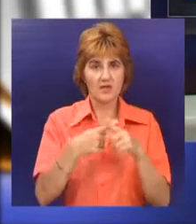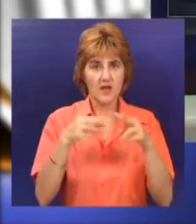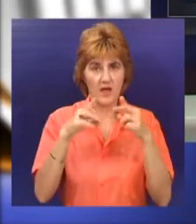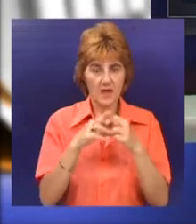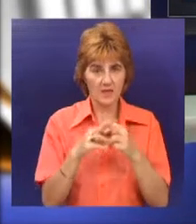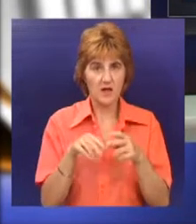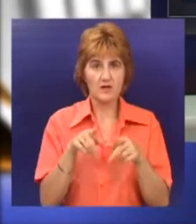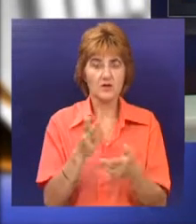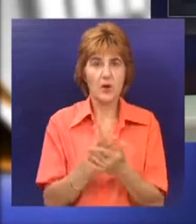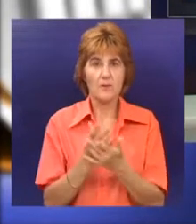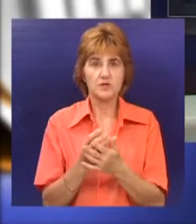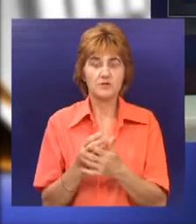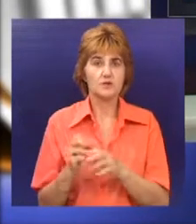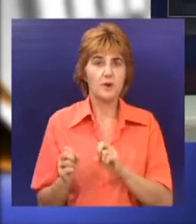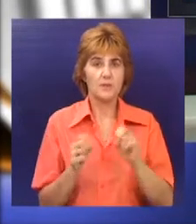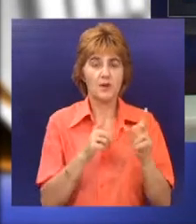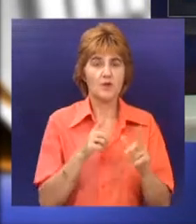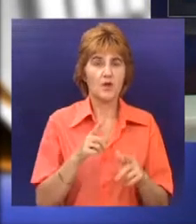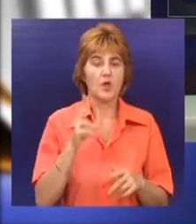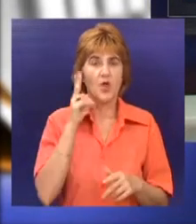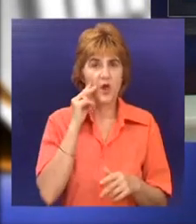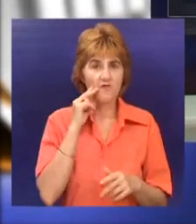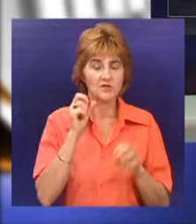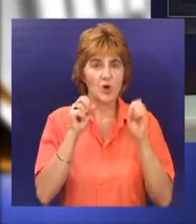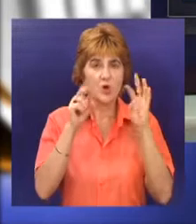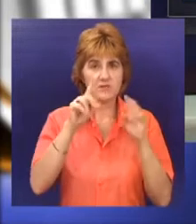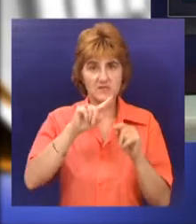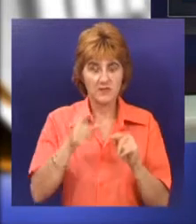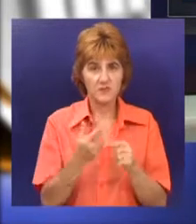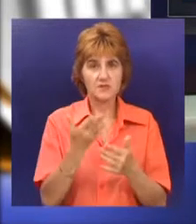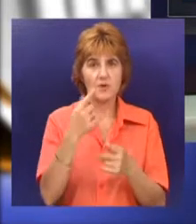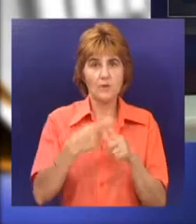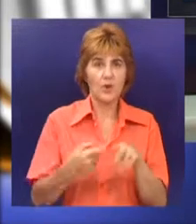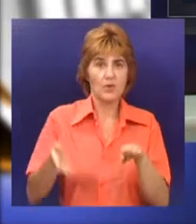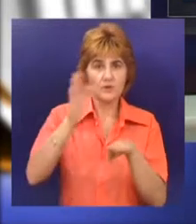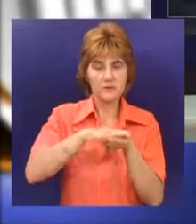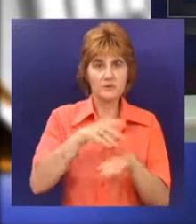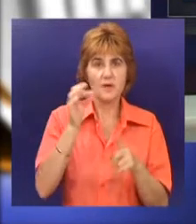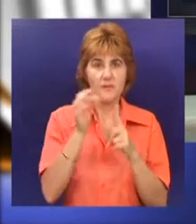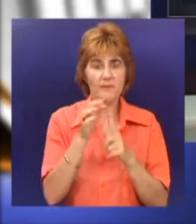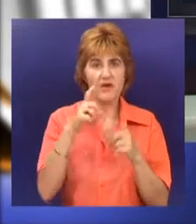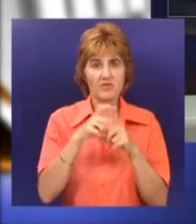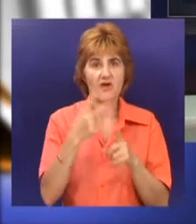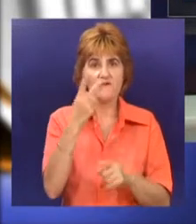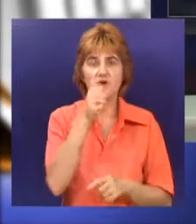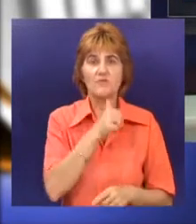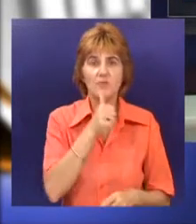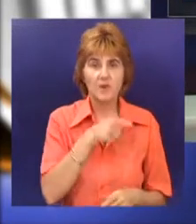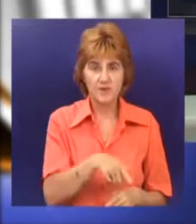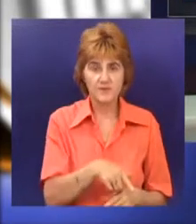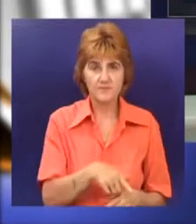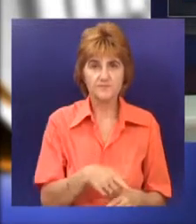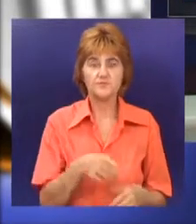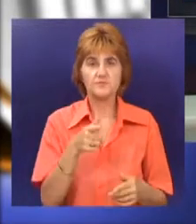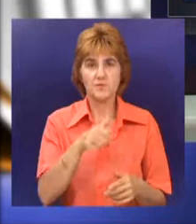produktnoj berzi u Novom Sadu je 18,9 dinara sa PDV-om po kilogramu. Stoga ne čudi da su poljoprivrednici sa severa Bačke